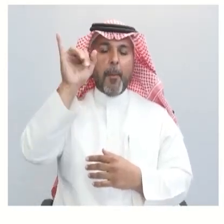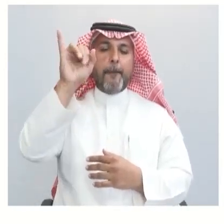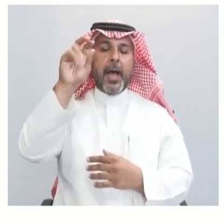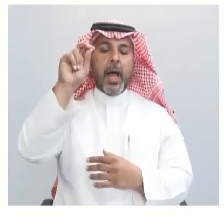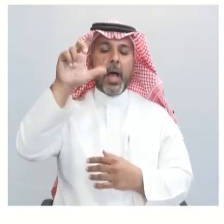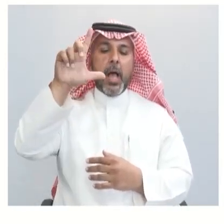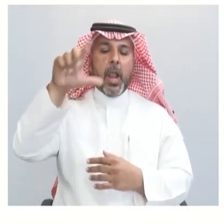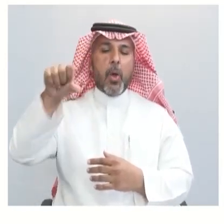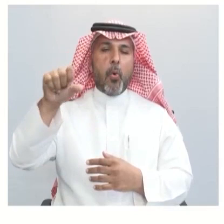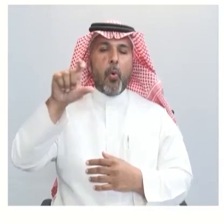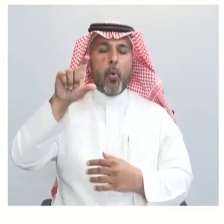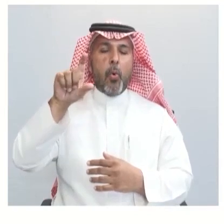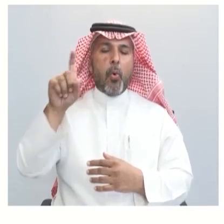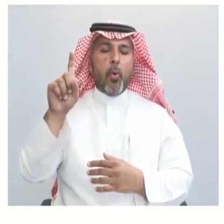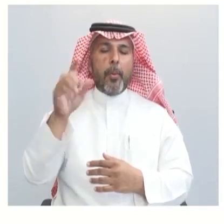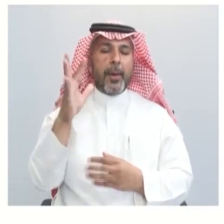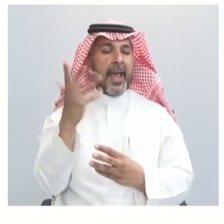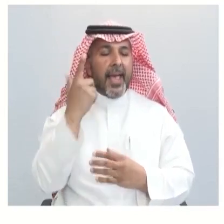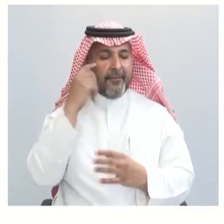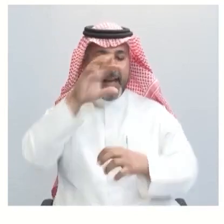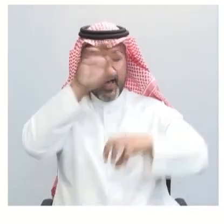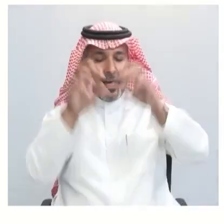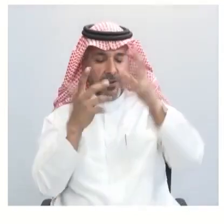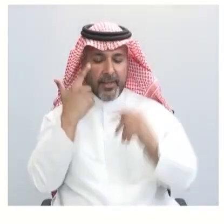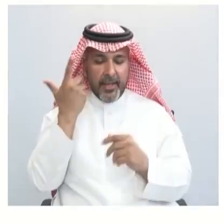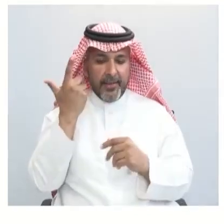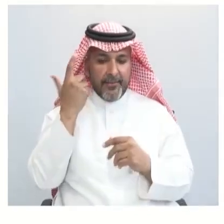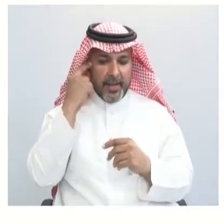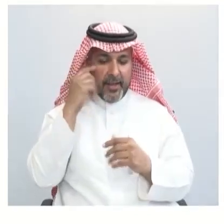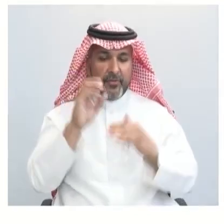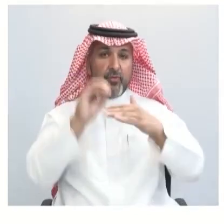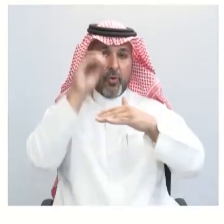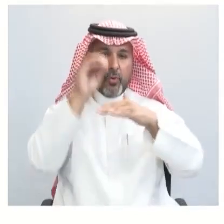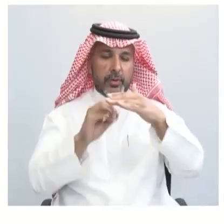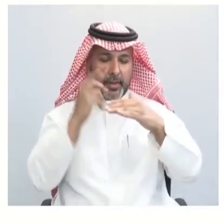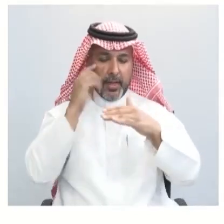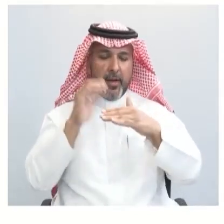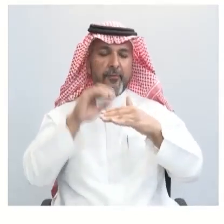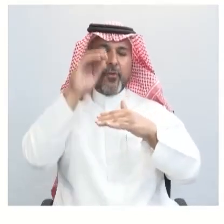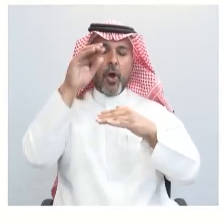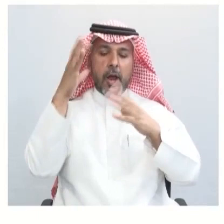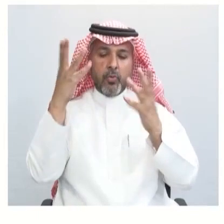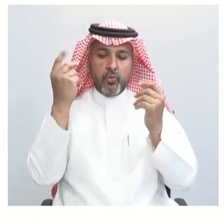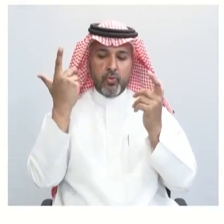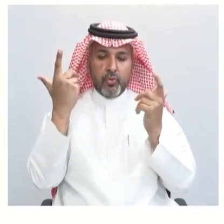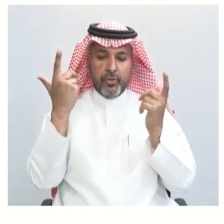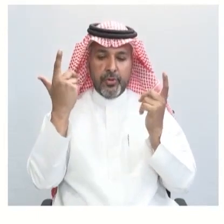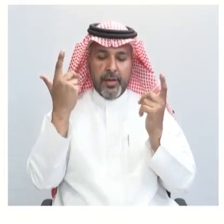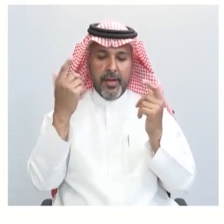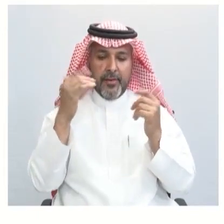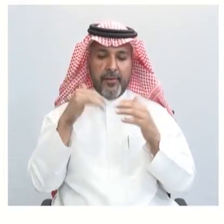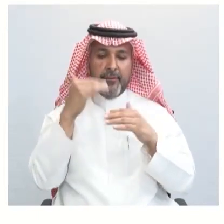داله مقلوب البسط طبعا هي عباره عن بسط ومقام المقام فيه متغير معناتها هذه داله